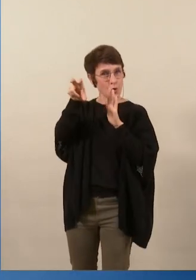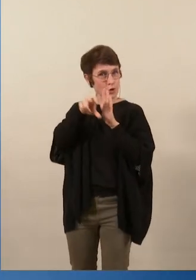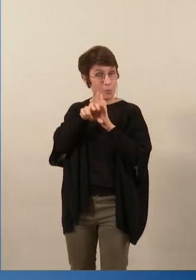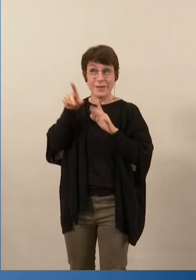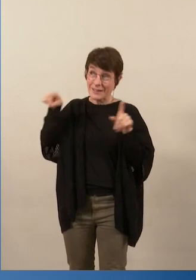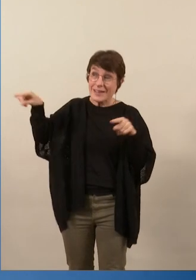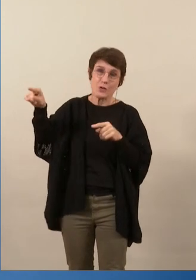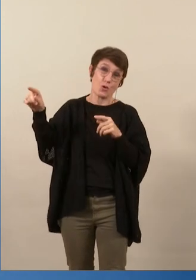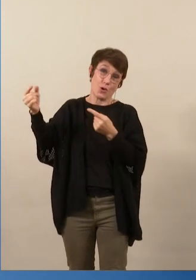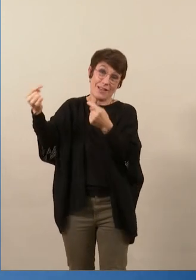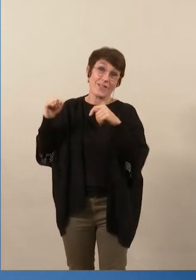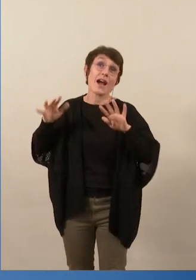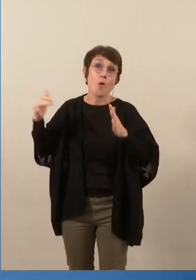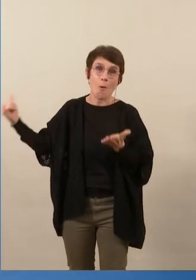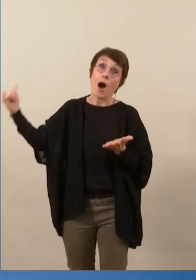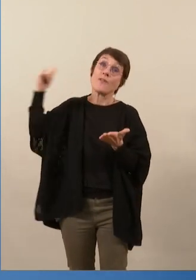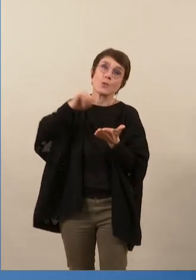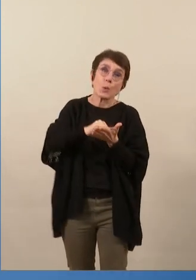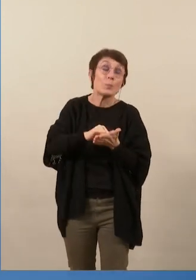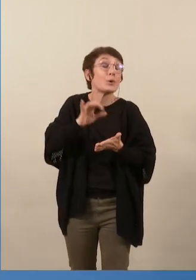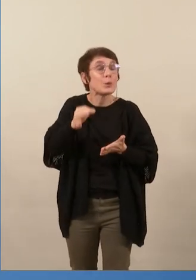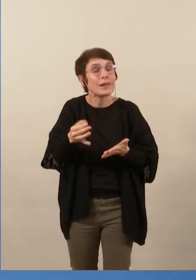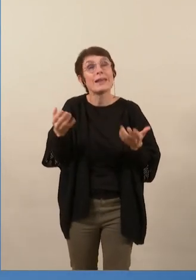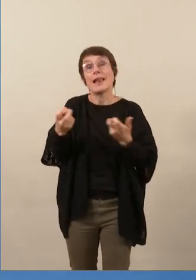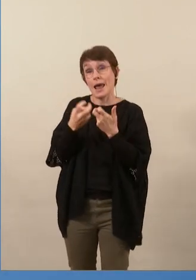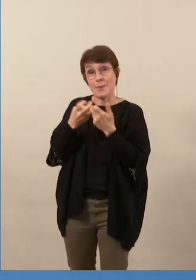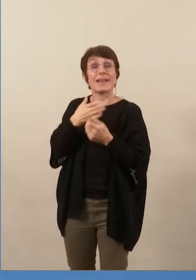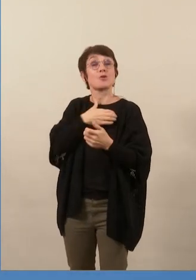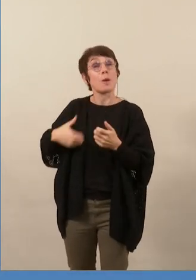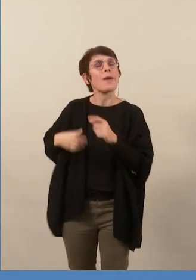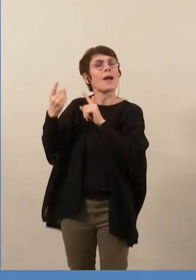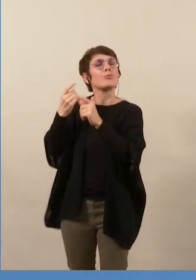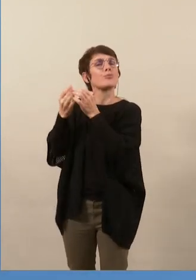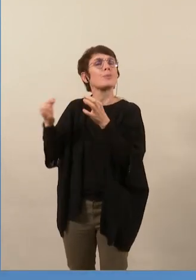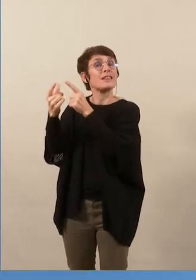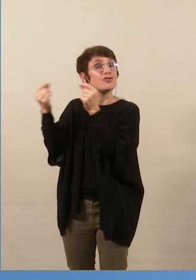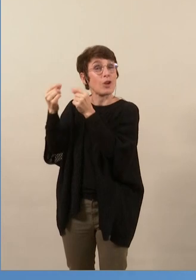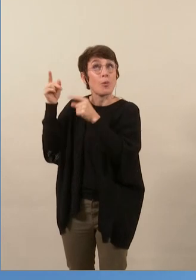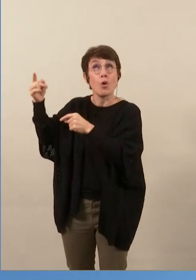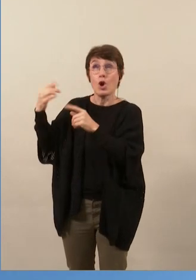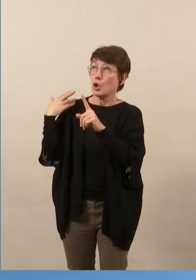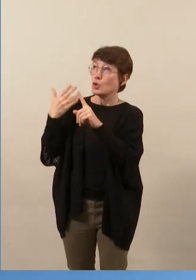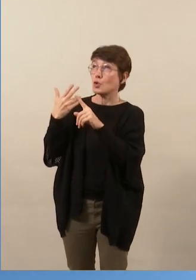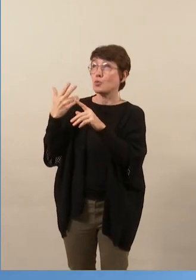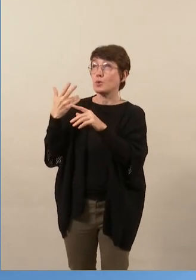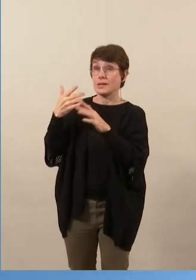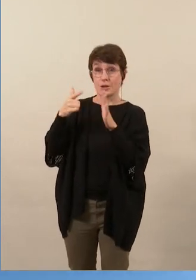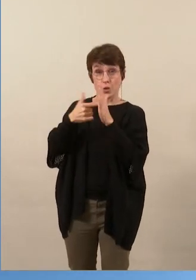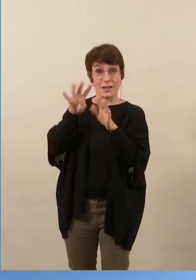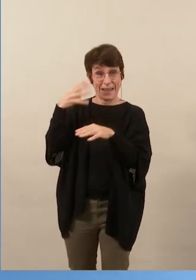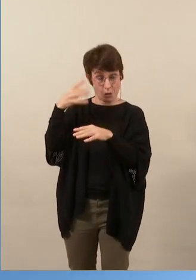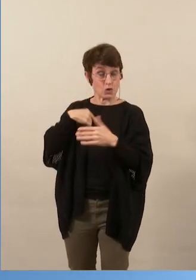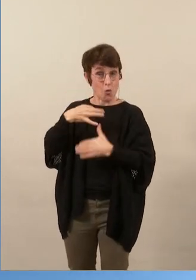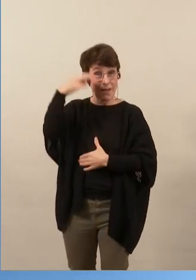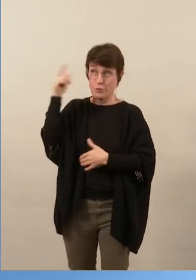elles viennent en avion et en l'occurrence pour le le maire de Tsukuba c'est la trème fois depuis mon élection en 2014 qu'il vient